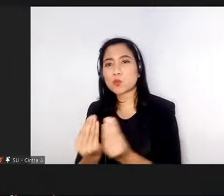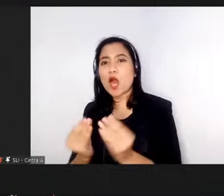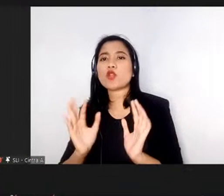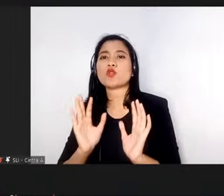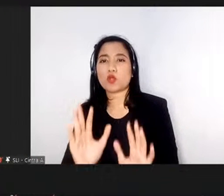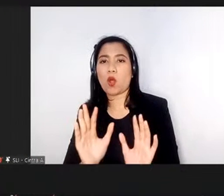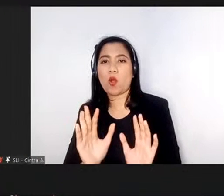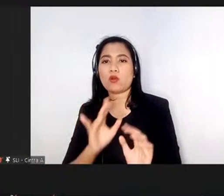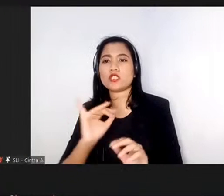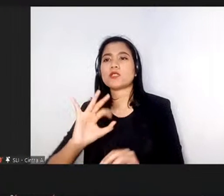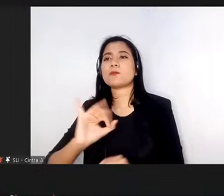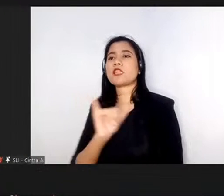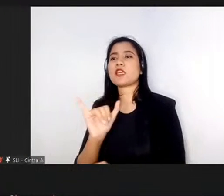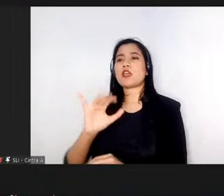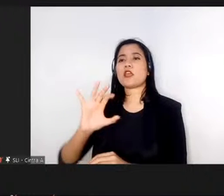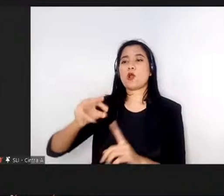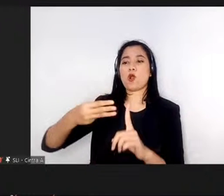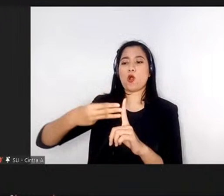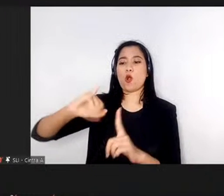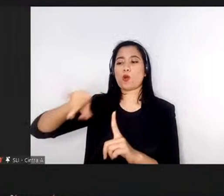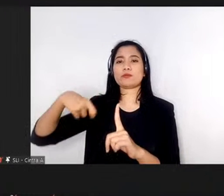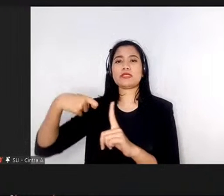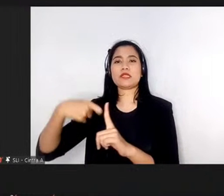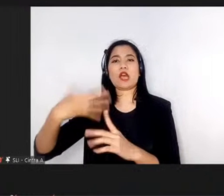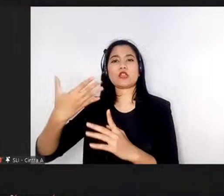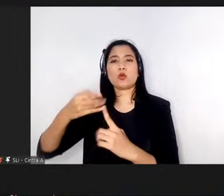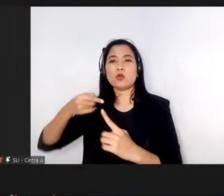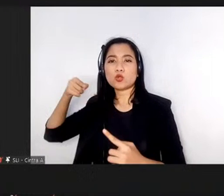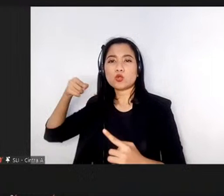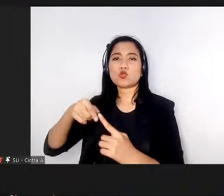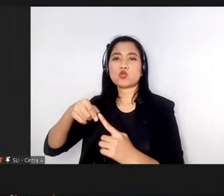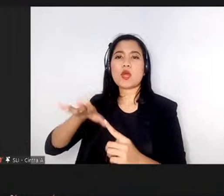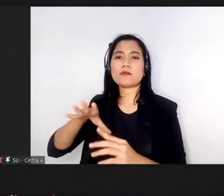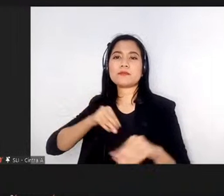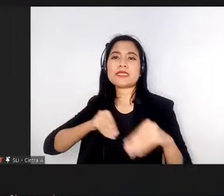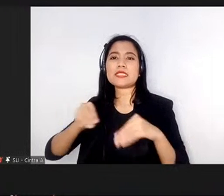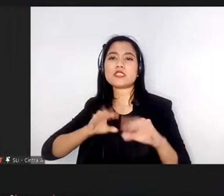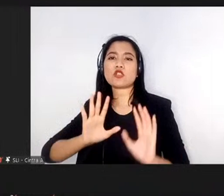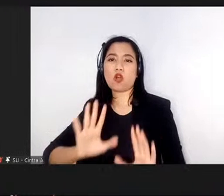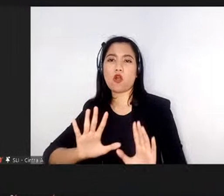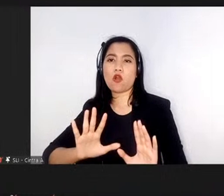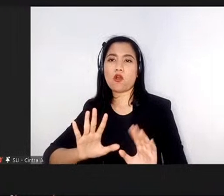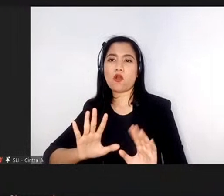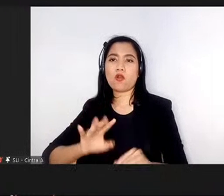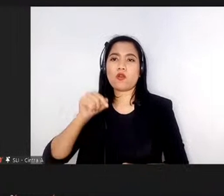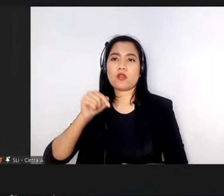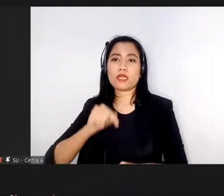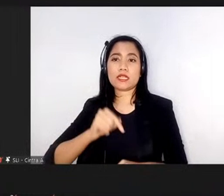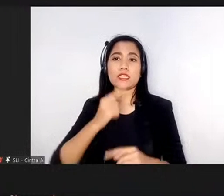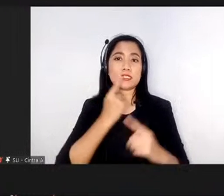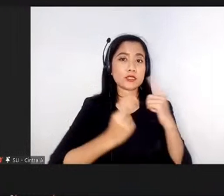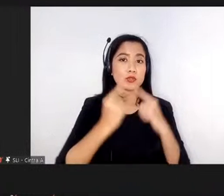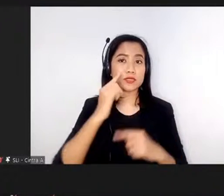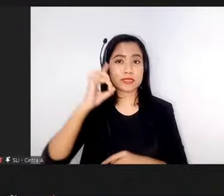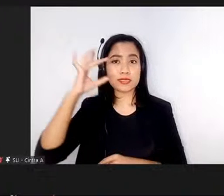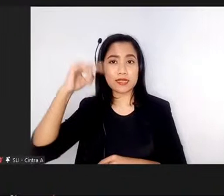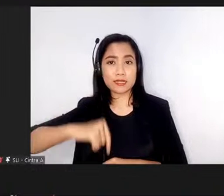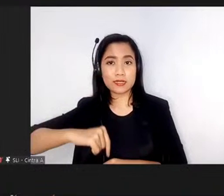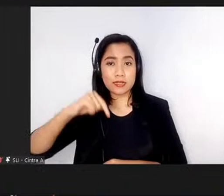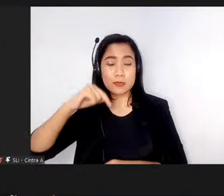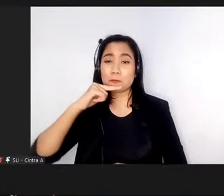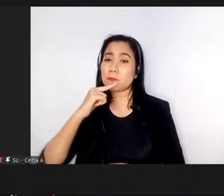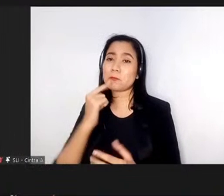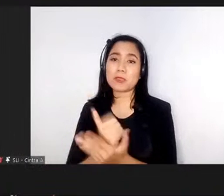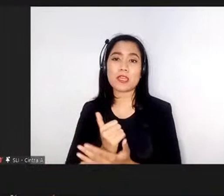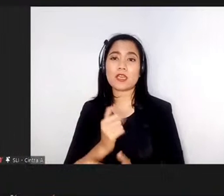pengembangan bisnis dengan begitu besarnya sumber daya alam dan manusia di Indonesia diskusi kita siang hari ini jadi sangat penting untuk